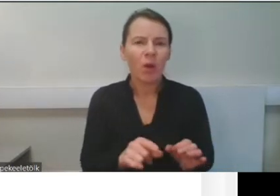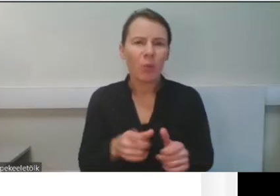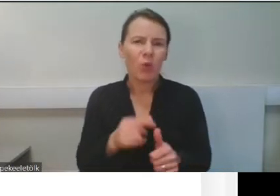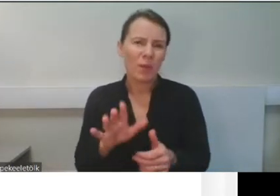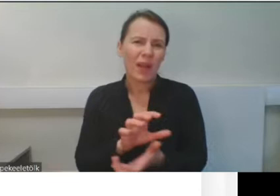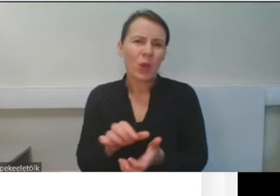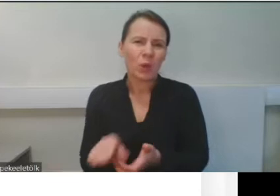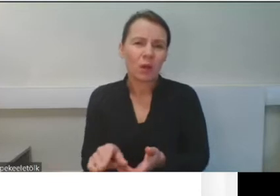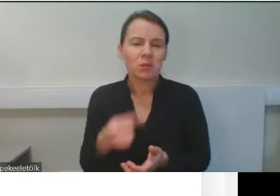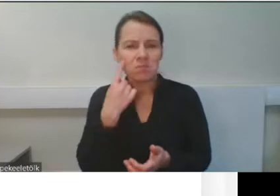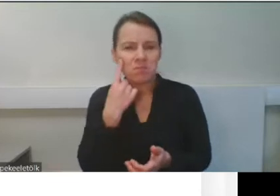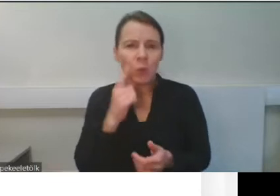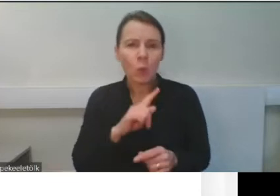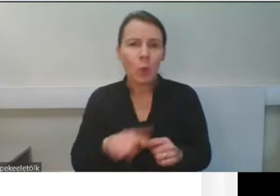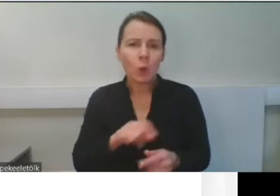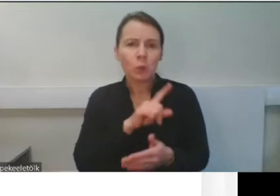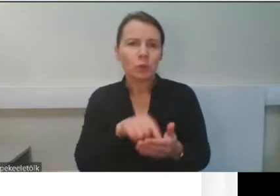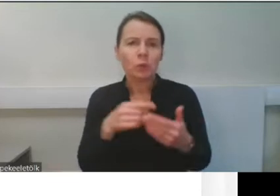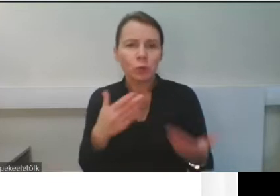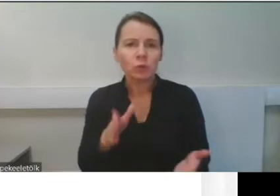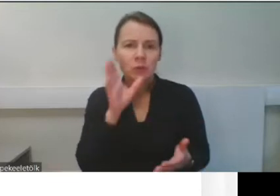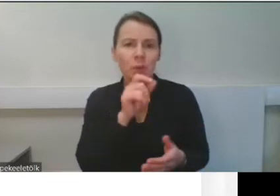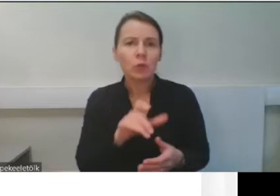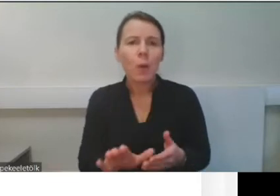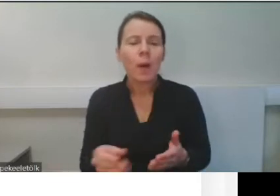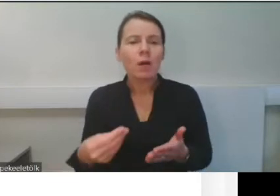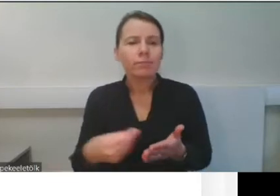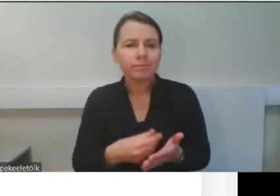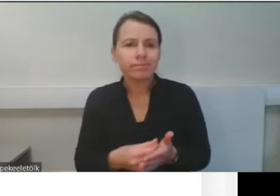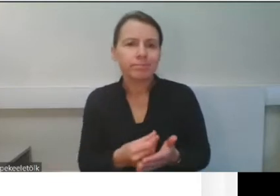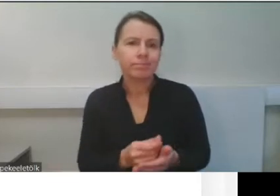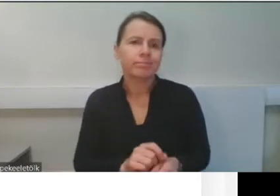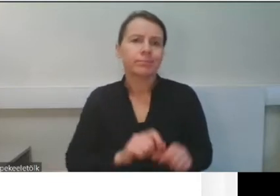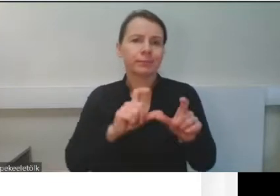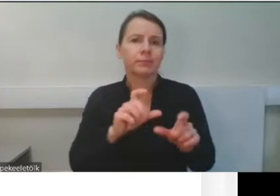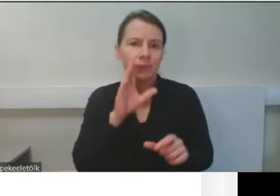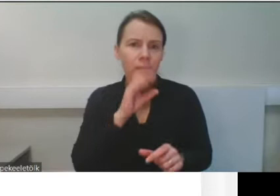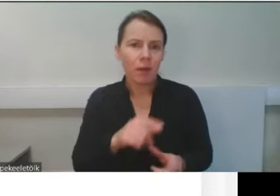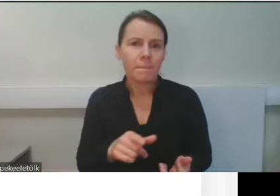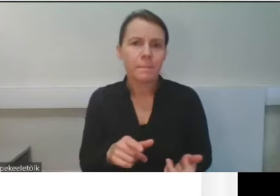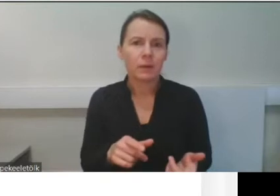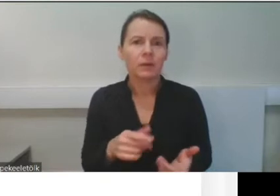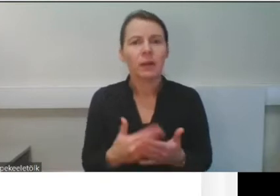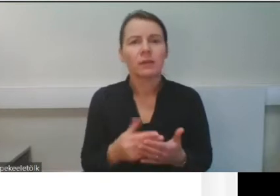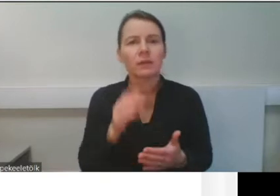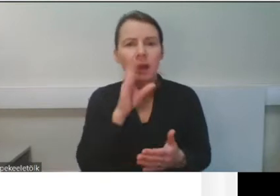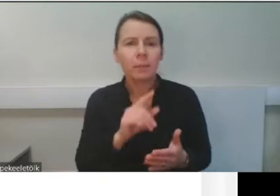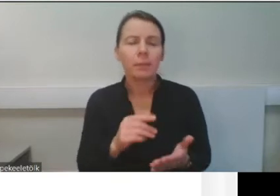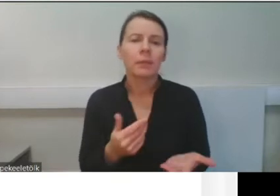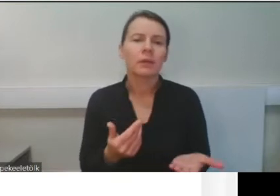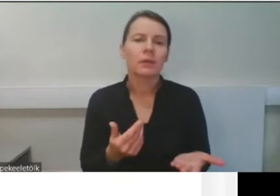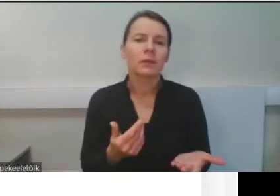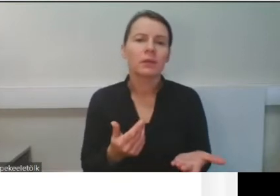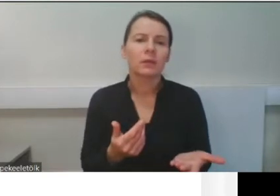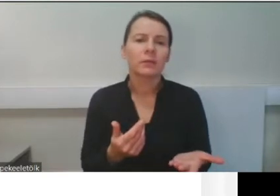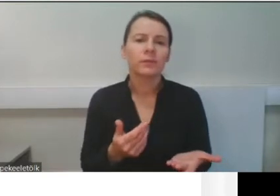et me läksime siis natuke, no täpselt 5 minutit alustasime hiljem ja siis esimene ettekanne on 5 minutit hiljem ka lõpetatud, et siis meil